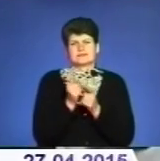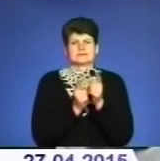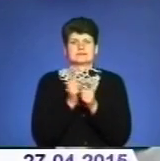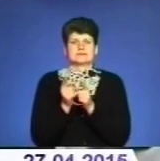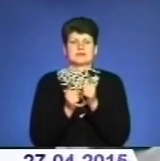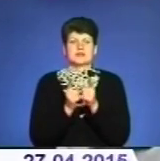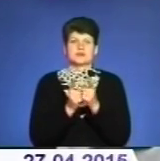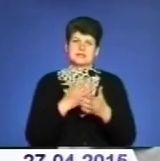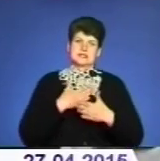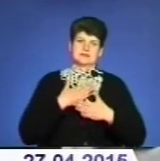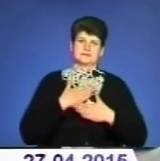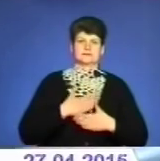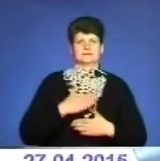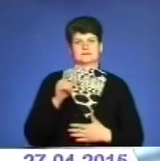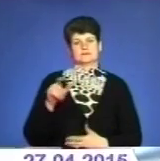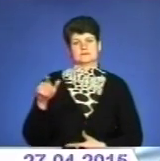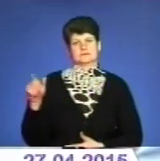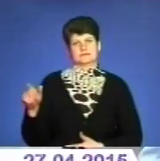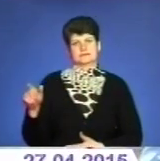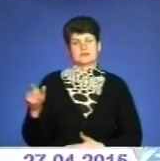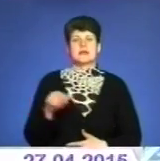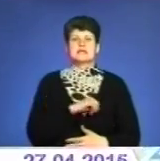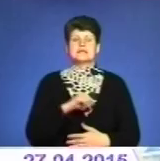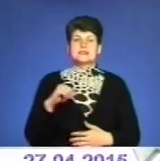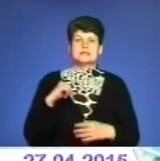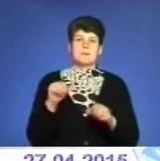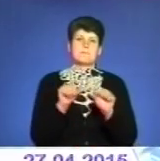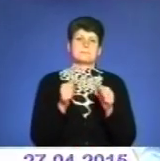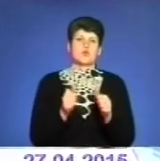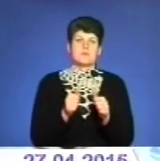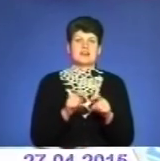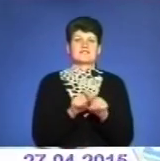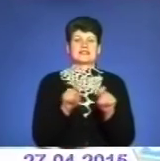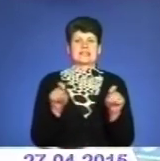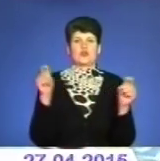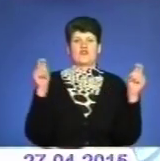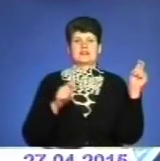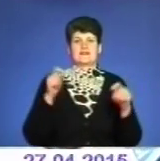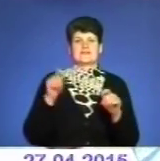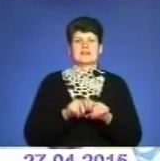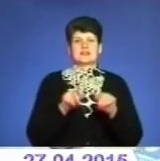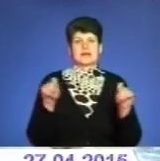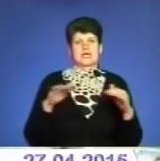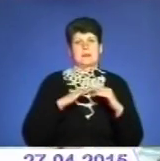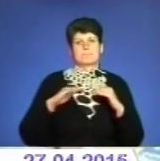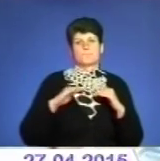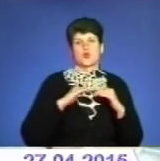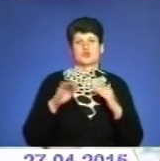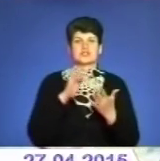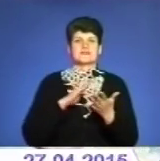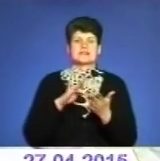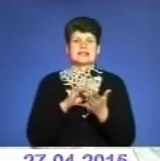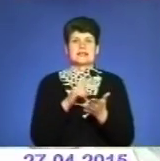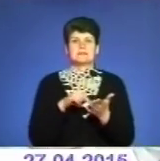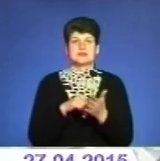аби задовільнити глядача. Сам формат відкритого фестивалю, власне, на відкритій площі в центрі міста, напевно, отримав